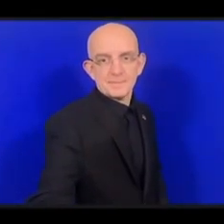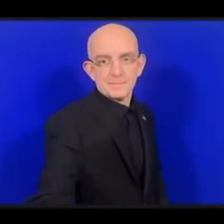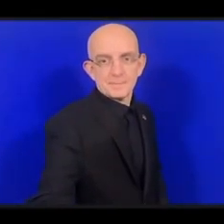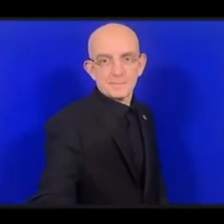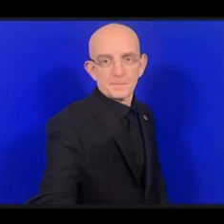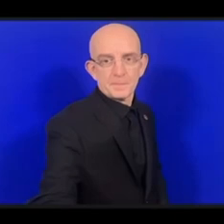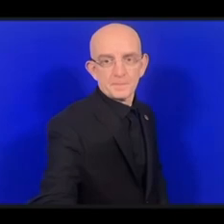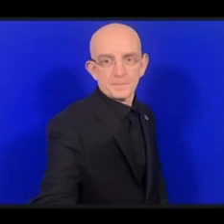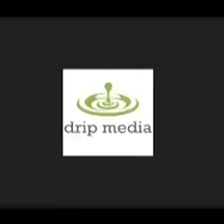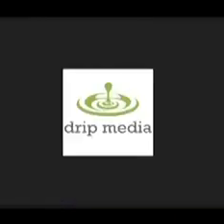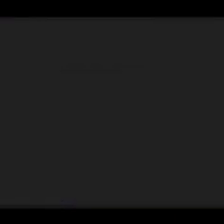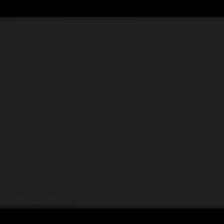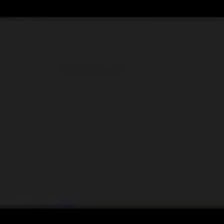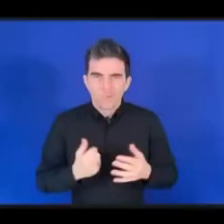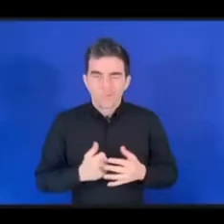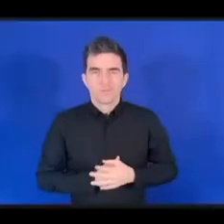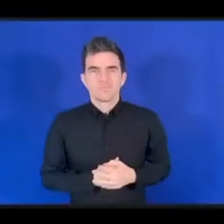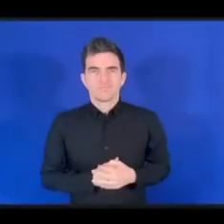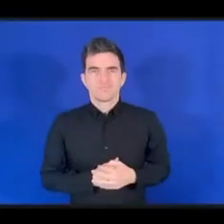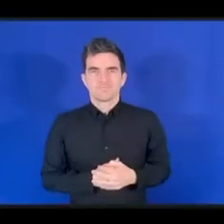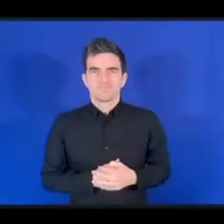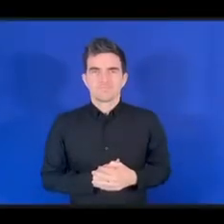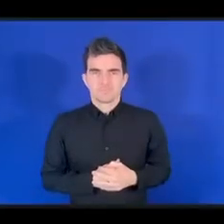接下来我想要邀请